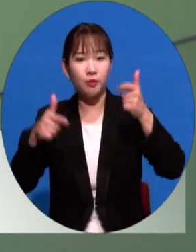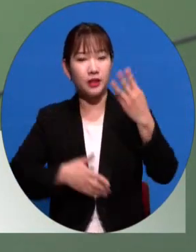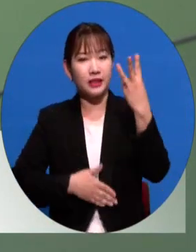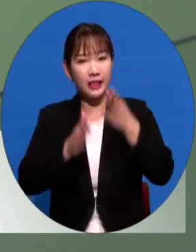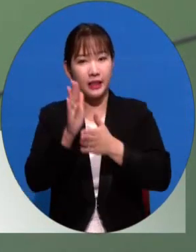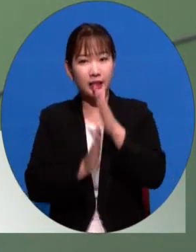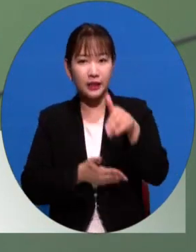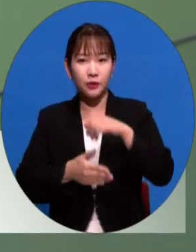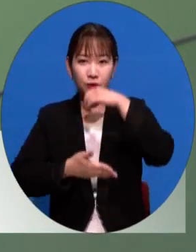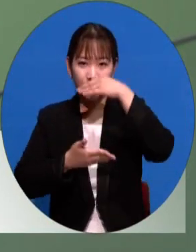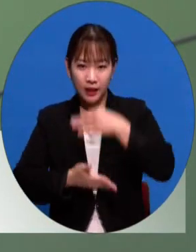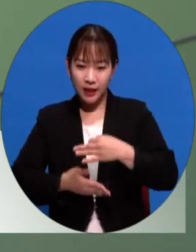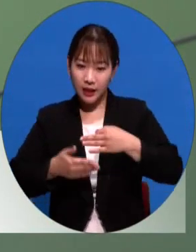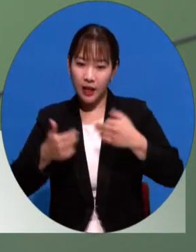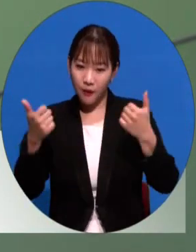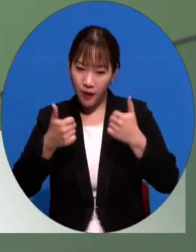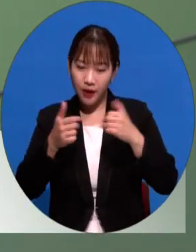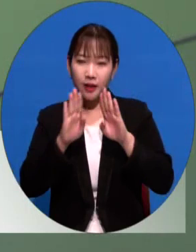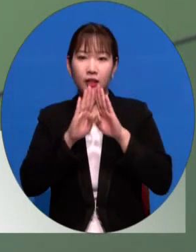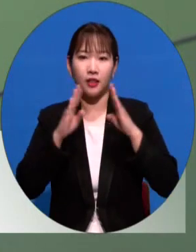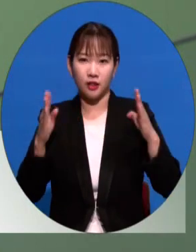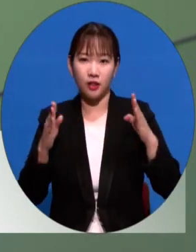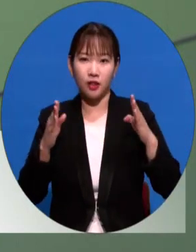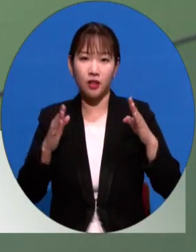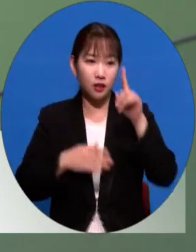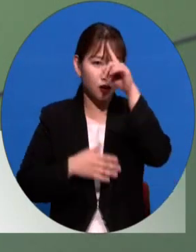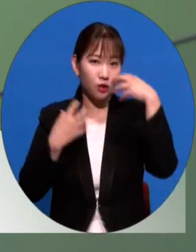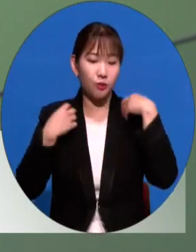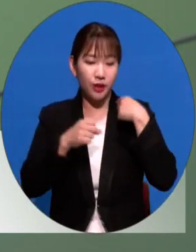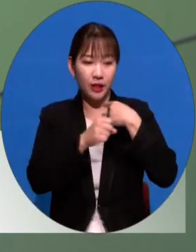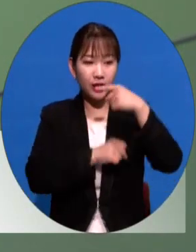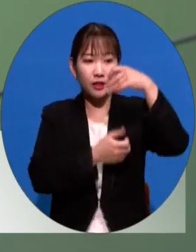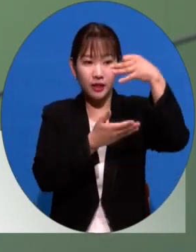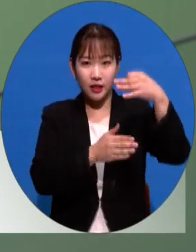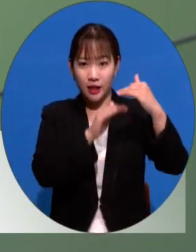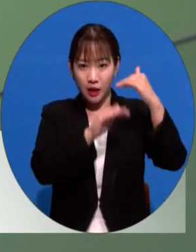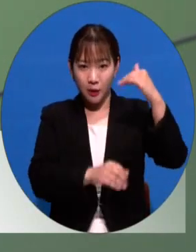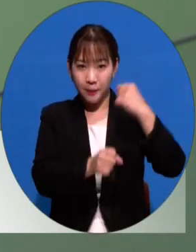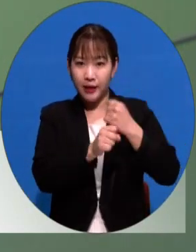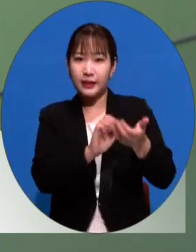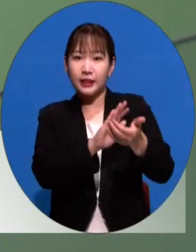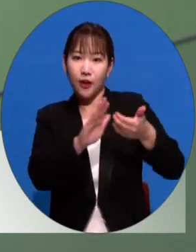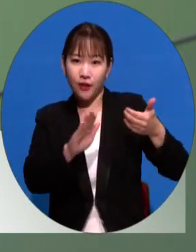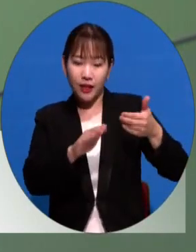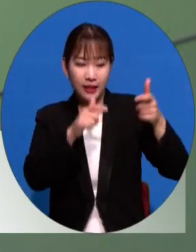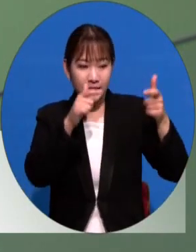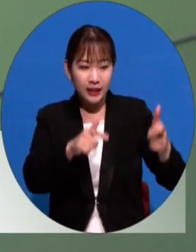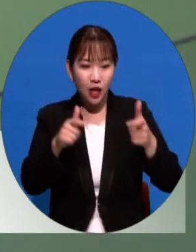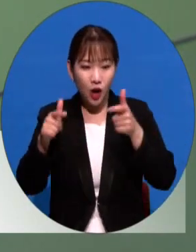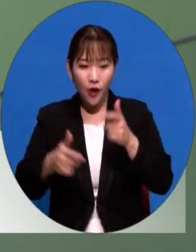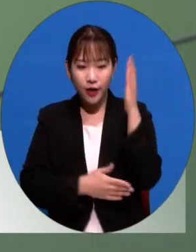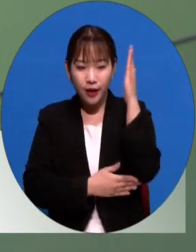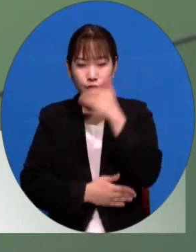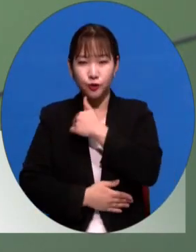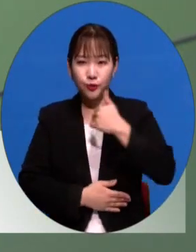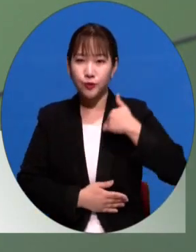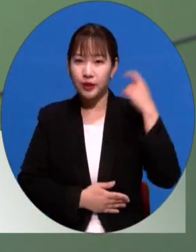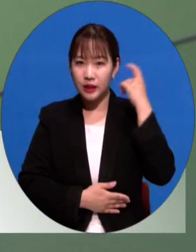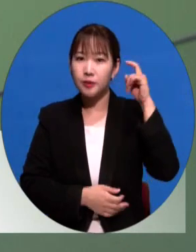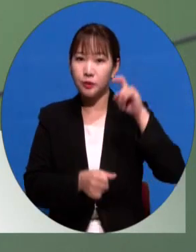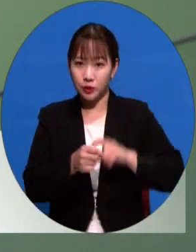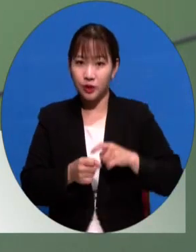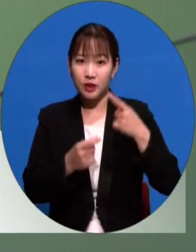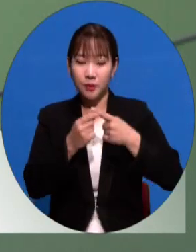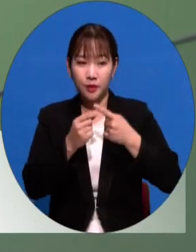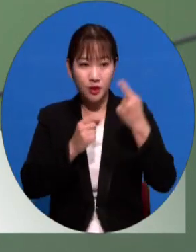시도 예산정책협의회를 열었습니다. 정부의 내년도 예산안 편성 전 지역의 목소리를 충분히 듣겠다며